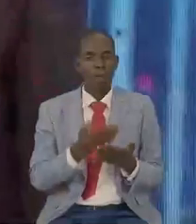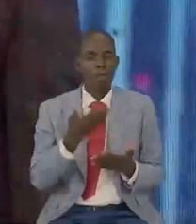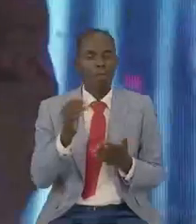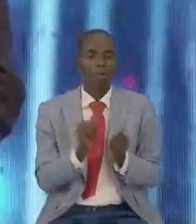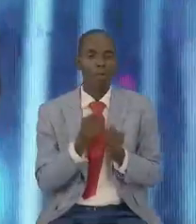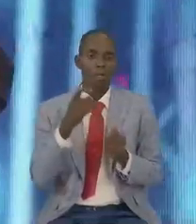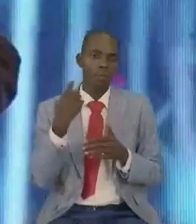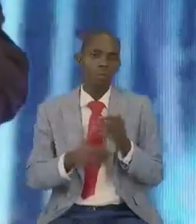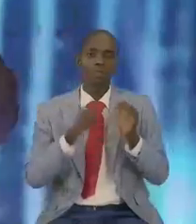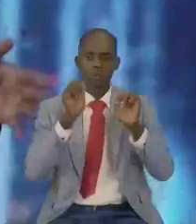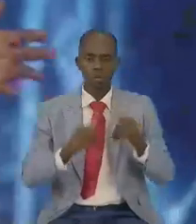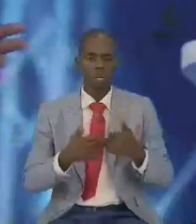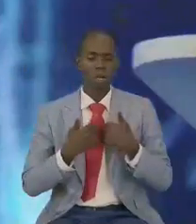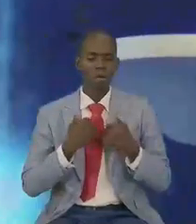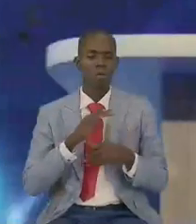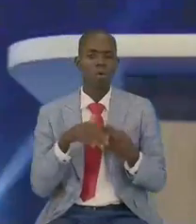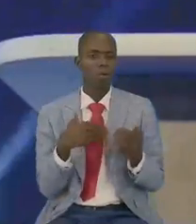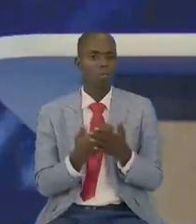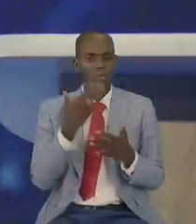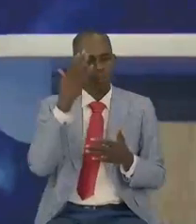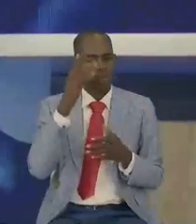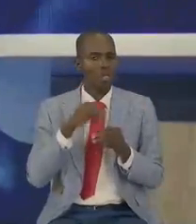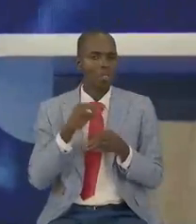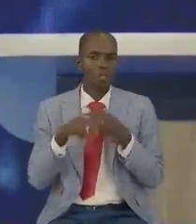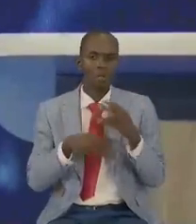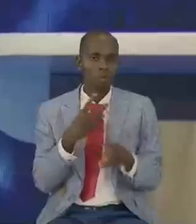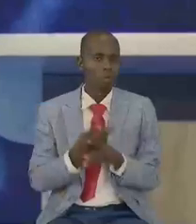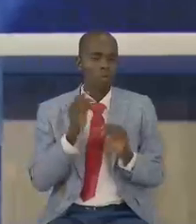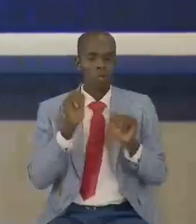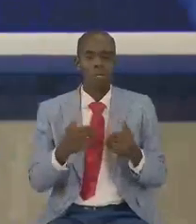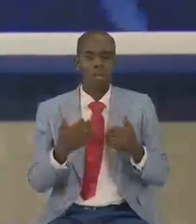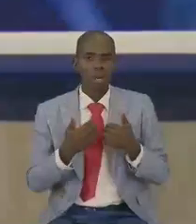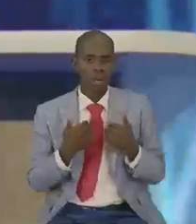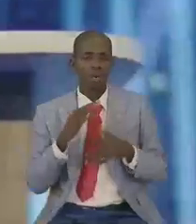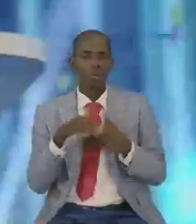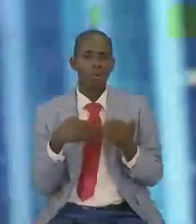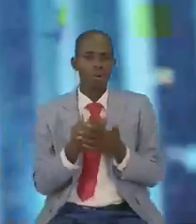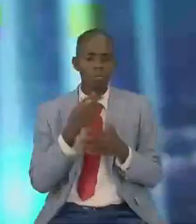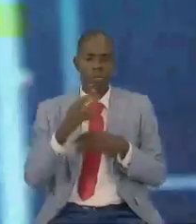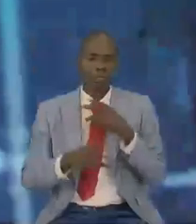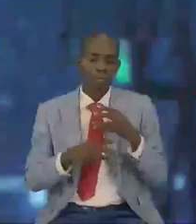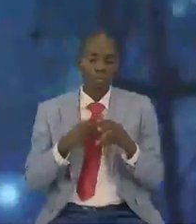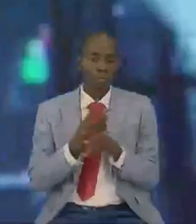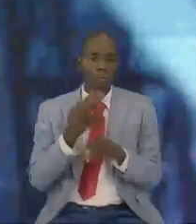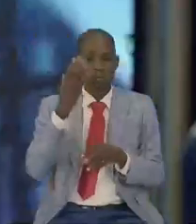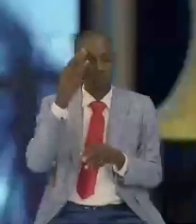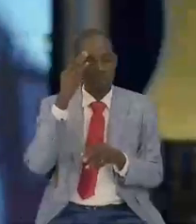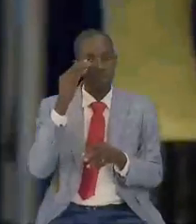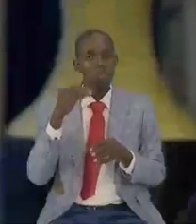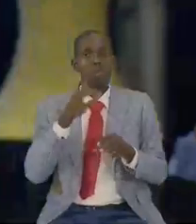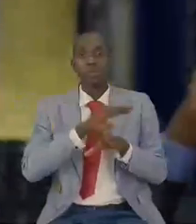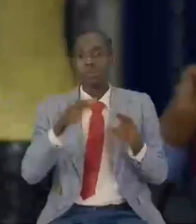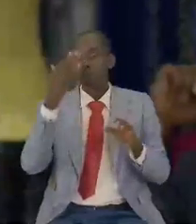avoir toute la connaissance du monde, toute la connaissance des encyclopédies, et tu ne sais pas que tu as été racheté à un grand